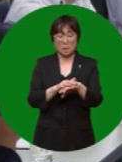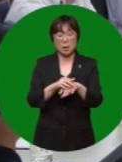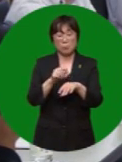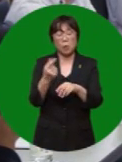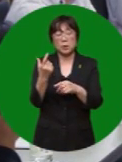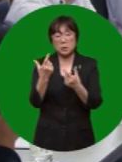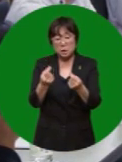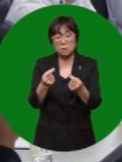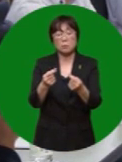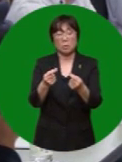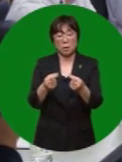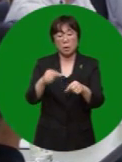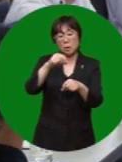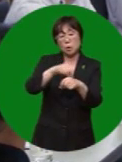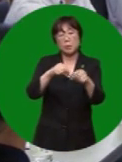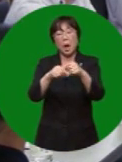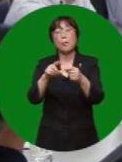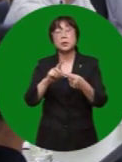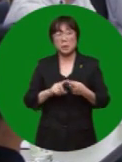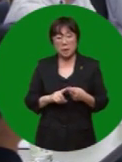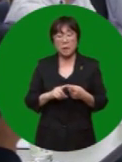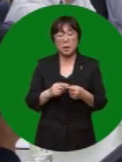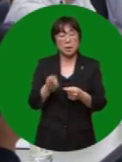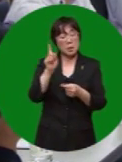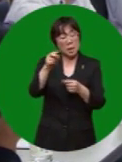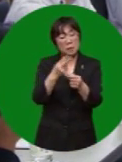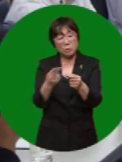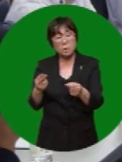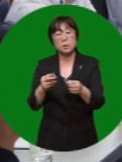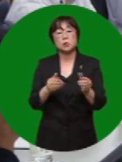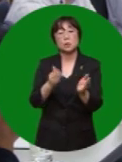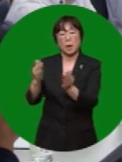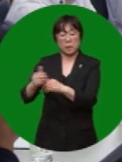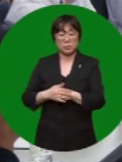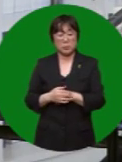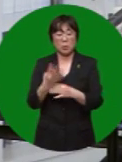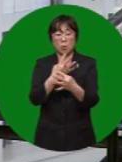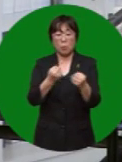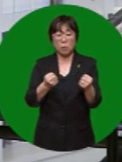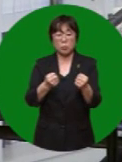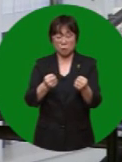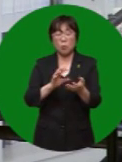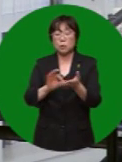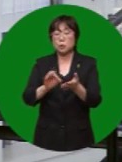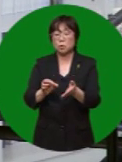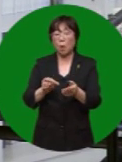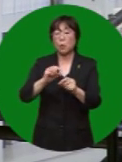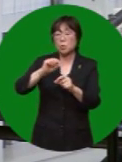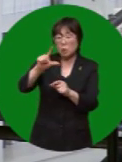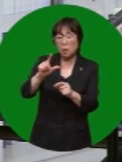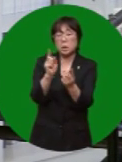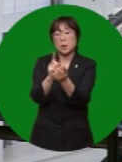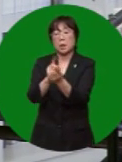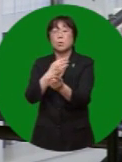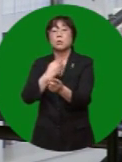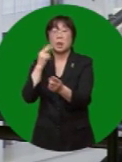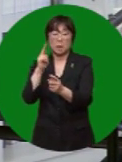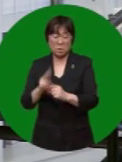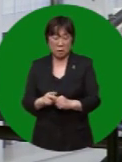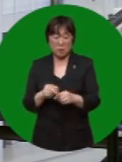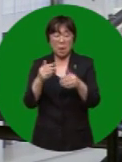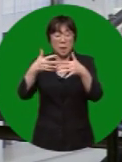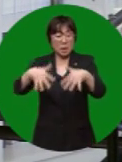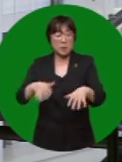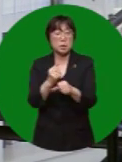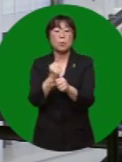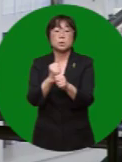しっかりとそうしたものをこう組んで、そして次年度に備えていくと、そして多くの需要増、これに対して対応ができる体制